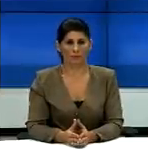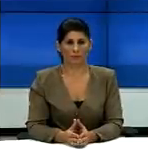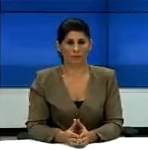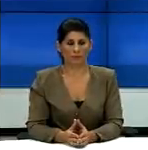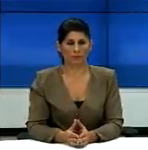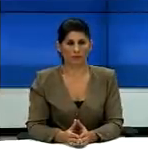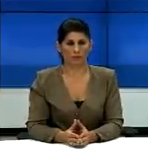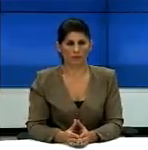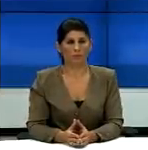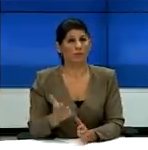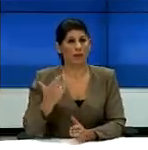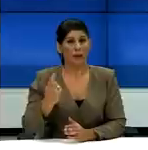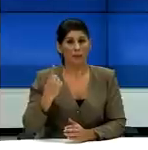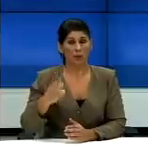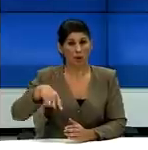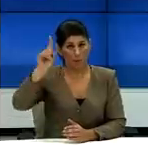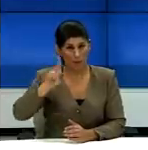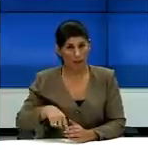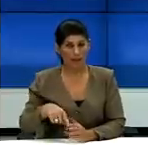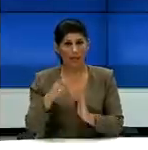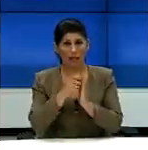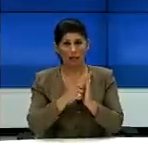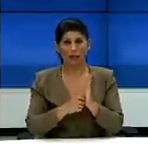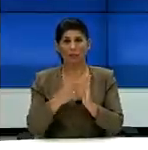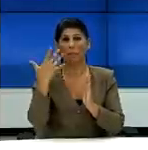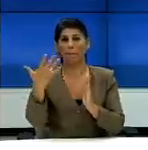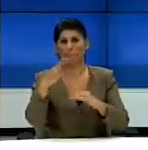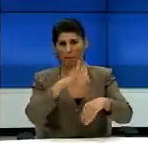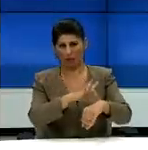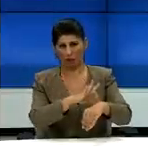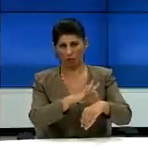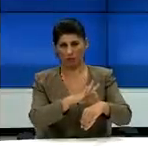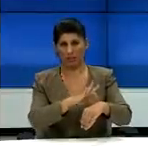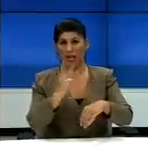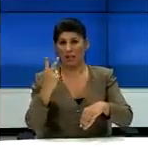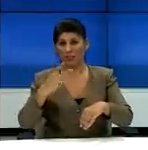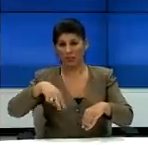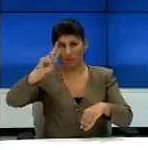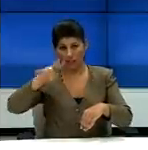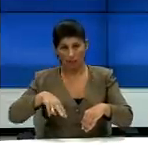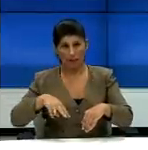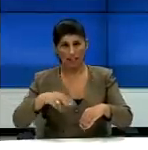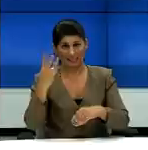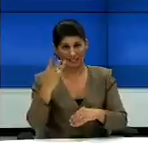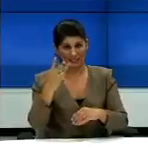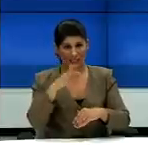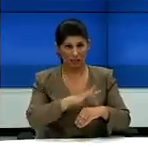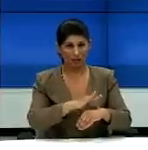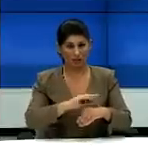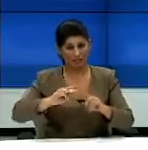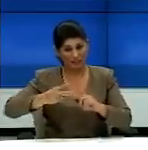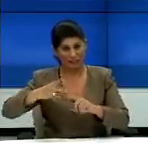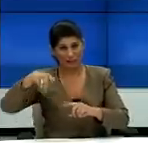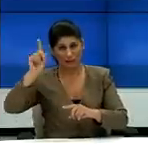Είχαμε την πρώτη μέρα καταγράψει 5 κρούσματα. Τη δεύτερη μέρα 3 κρούσματα, την τρίτη 0